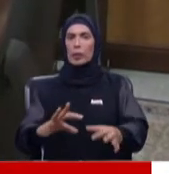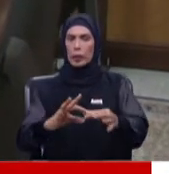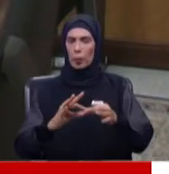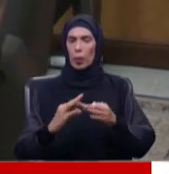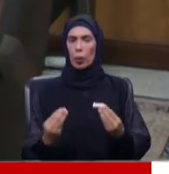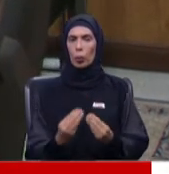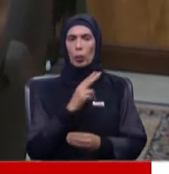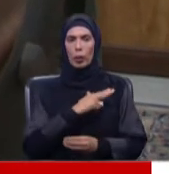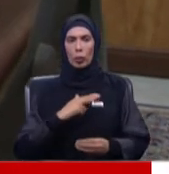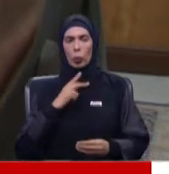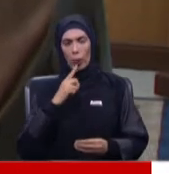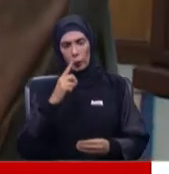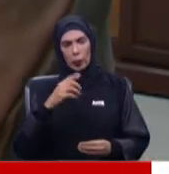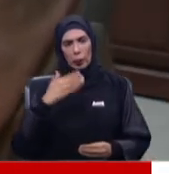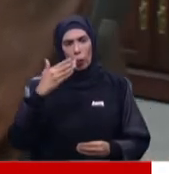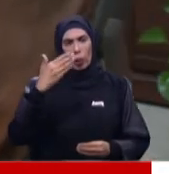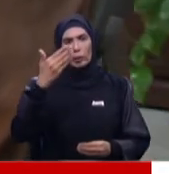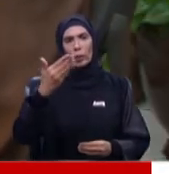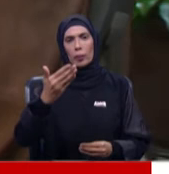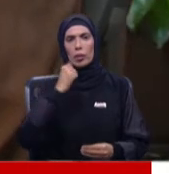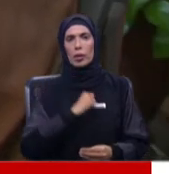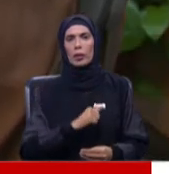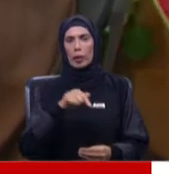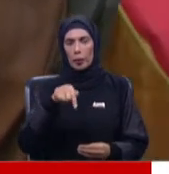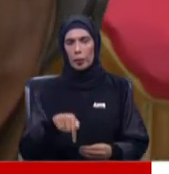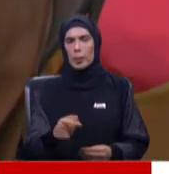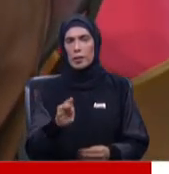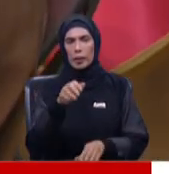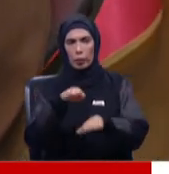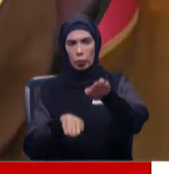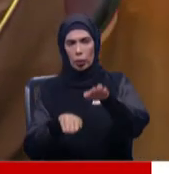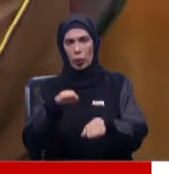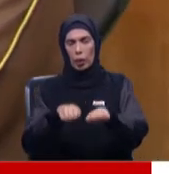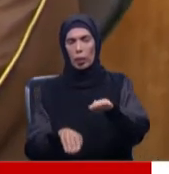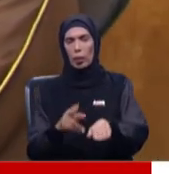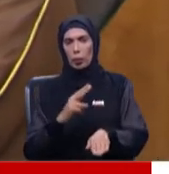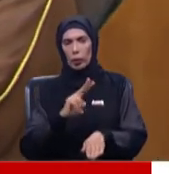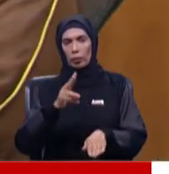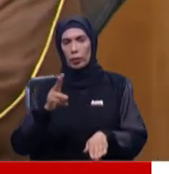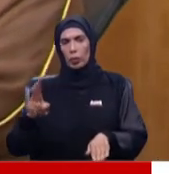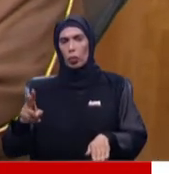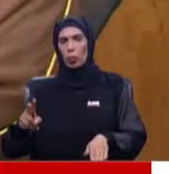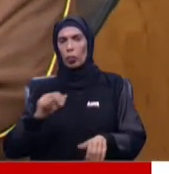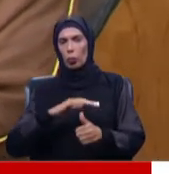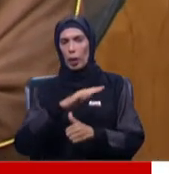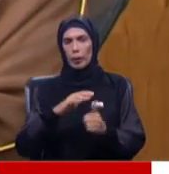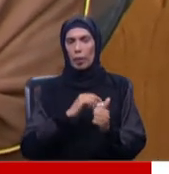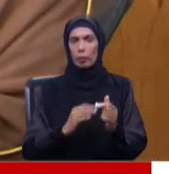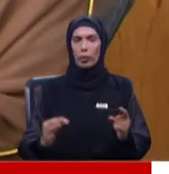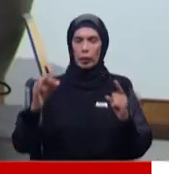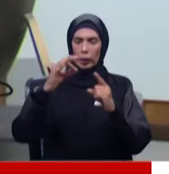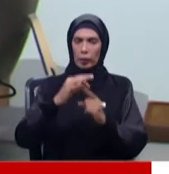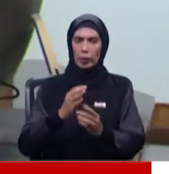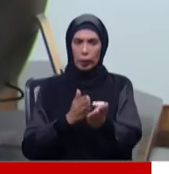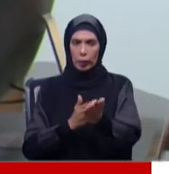إليها مع الحكومة تلبي التطلعات، مشيرا إلى أن الميزانية المنظورة مختلفة في الظروف والأهداف